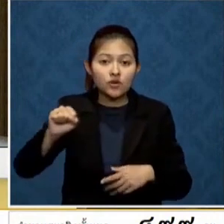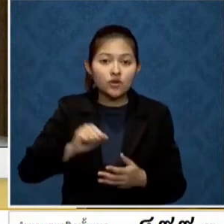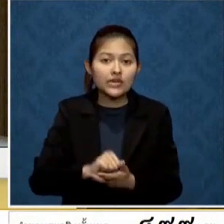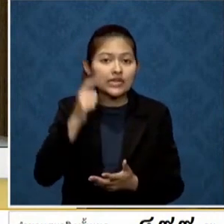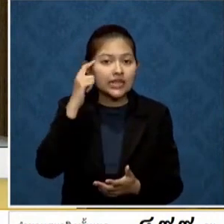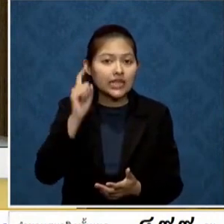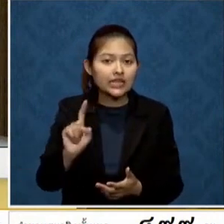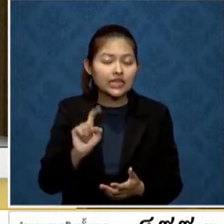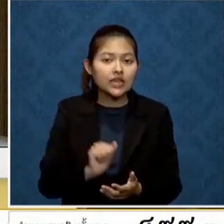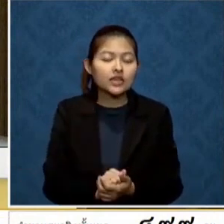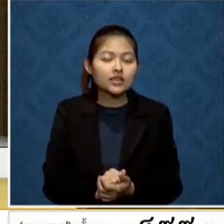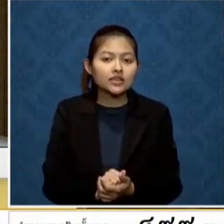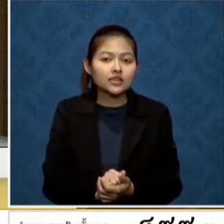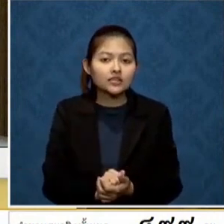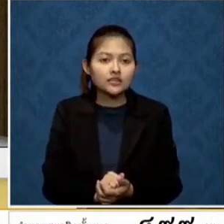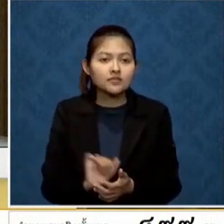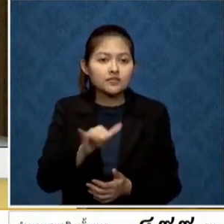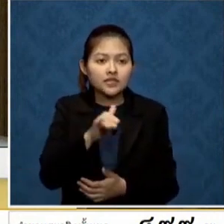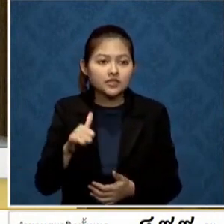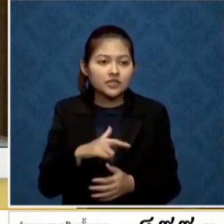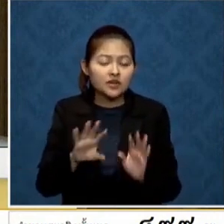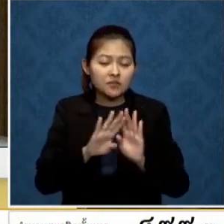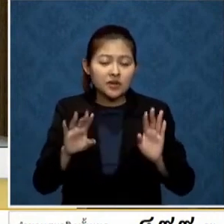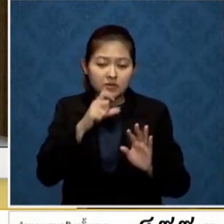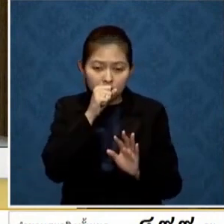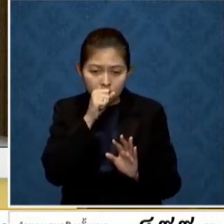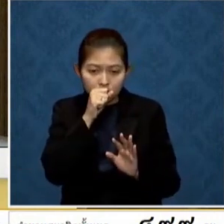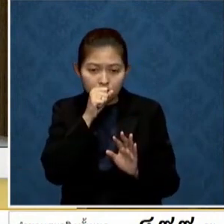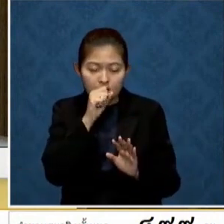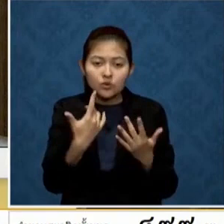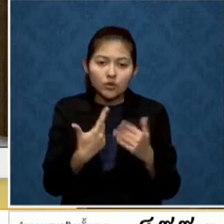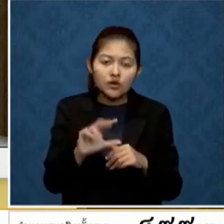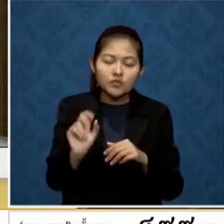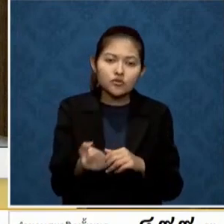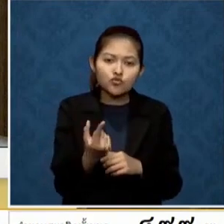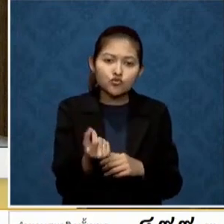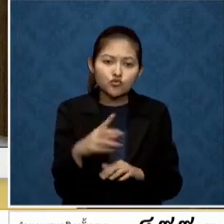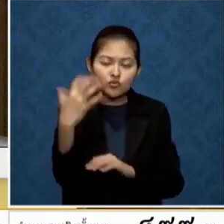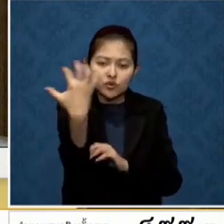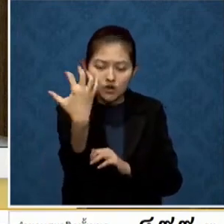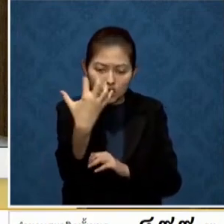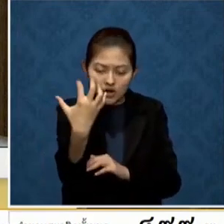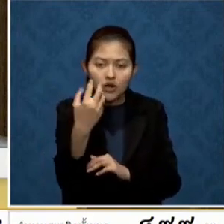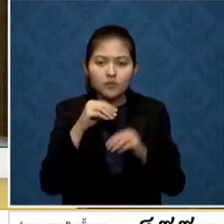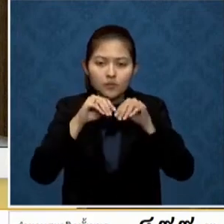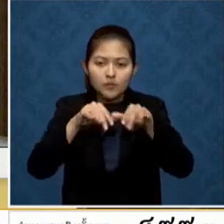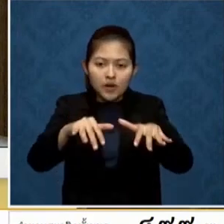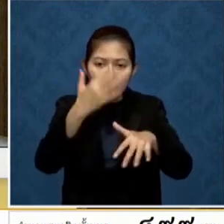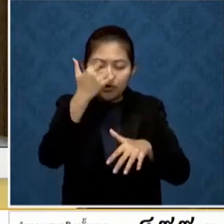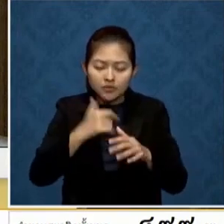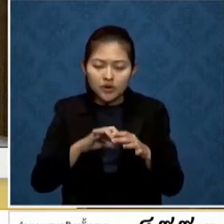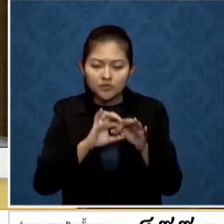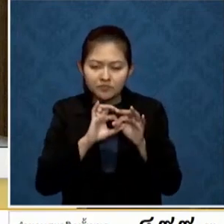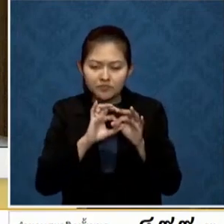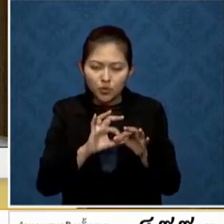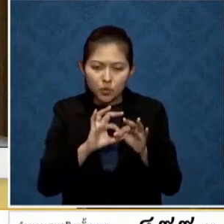ว่าในบางกรณีเนี่ยมันไม่ควรจะมีการเปิดเผยหรือไม่ควรจะมีการถ่ายทอดสดนะครับโดยเฉพาะข้อกังวลว่าผู้ชี้แจงในบาง